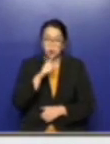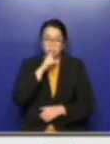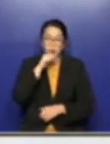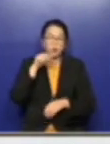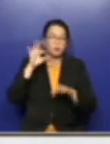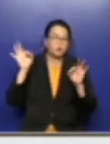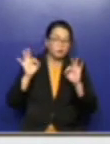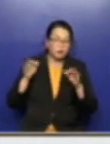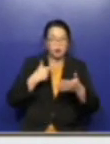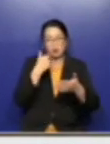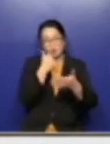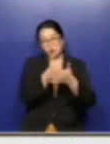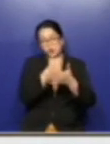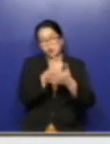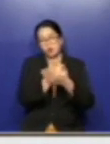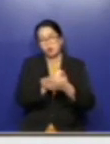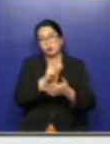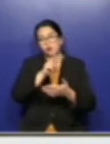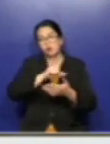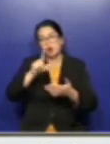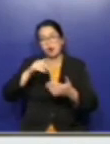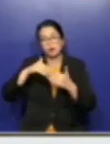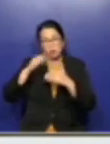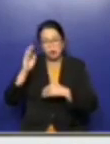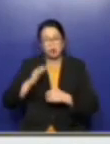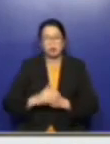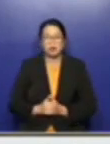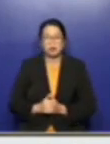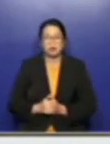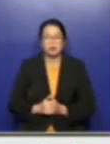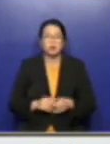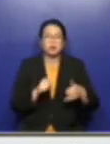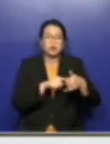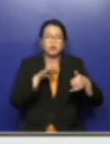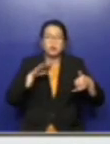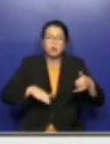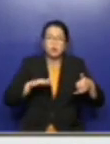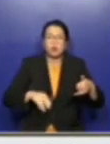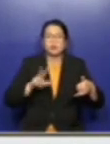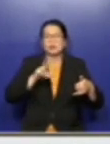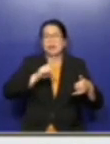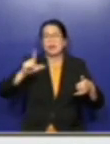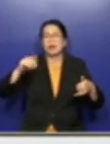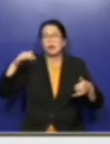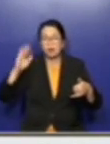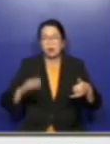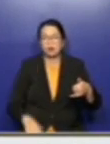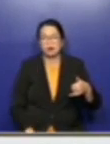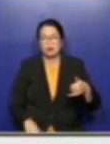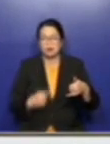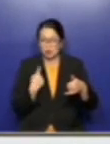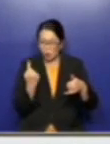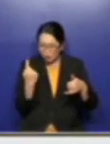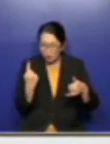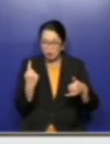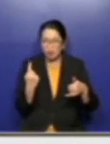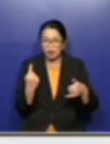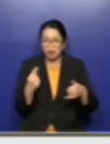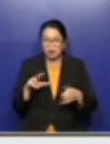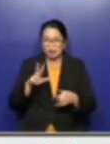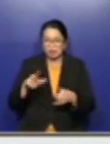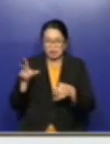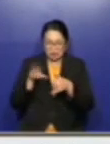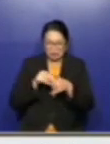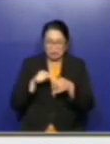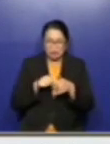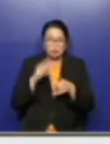คน2ล้านกว่าโอ้โหน้องชอนผมยัง3ล้านกว่าเลยท่านประธานครับนี่คนเดียวนะชอน